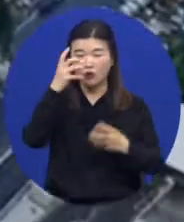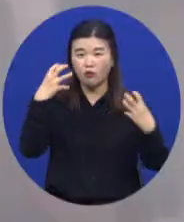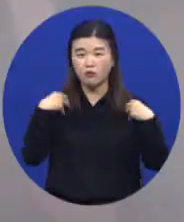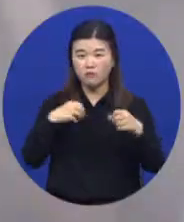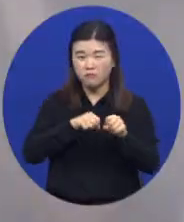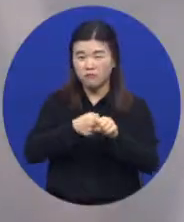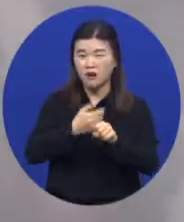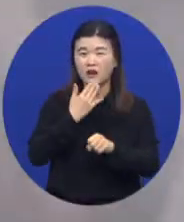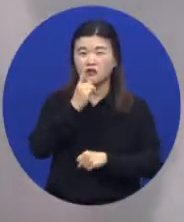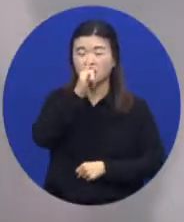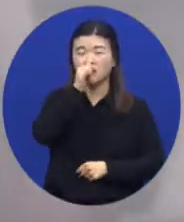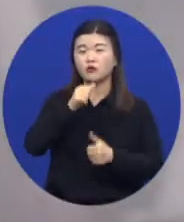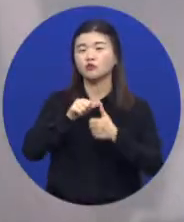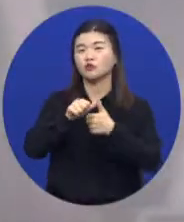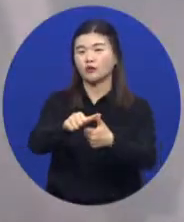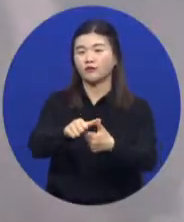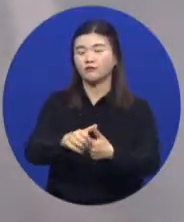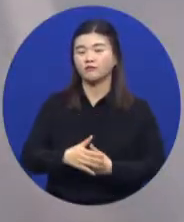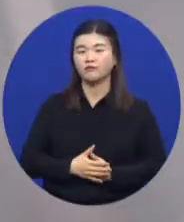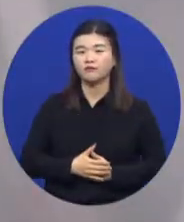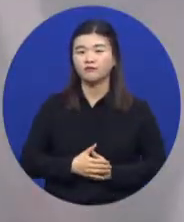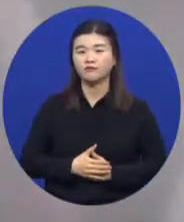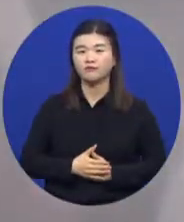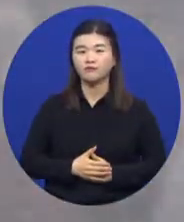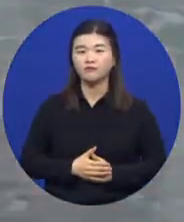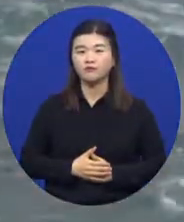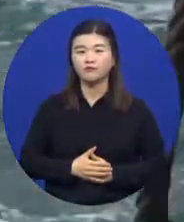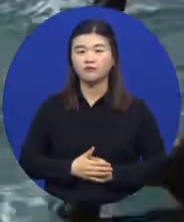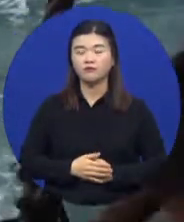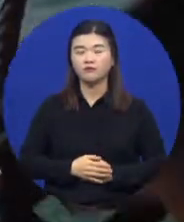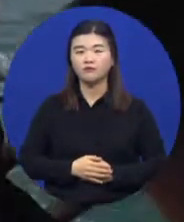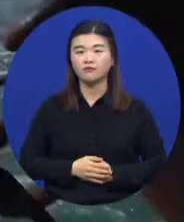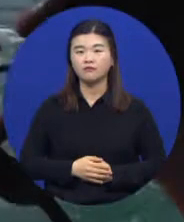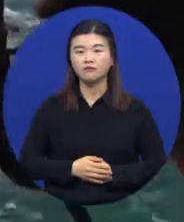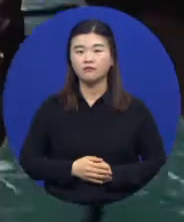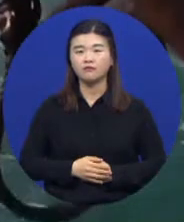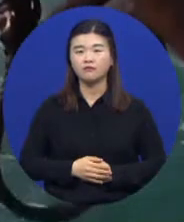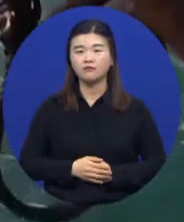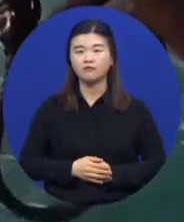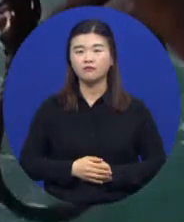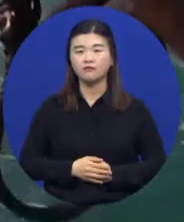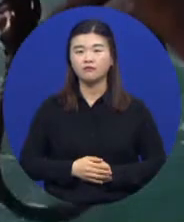정부를 압박할 수 있다고 조언합니다. MBC 뉴스 조인호입니다.